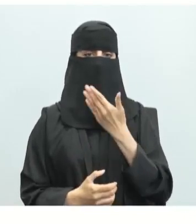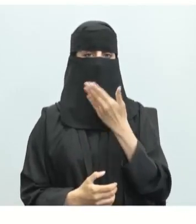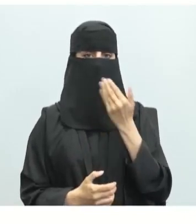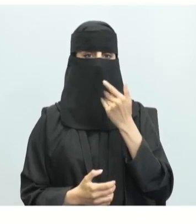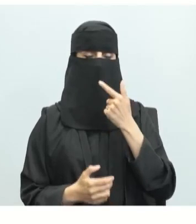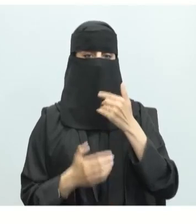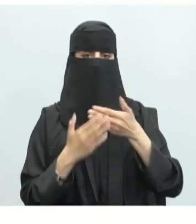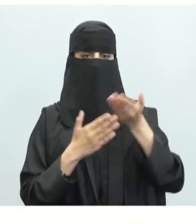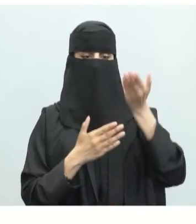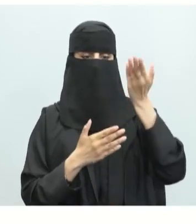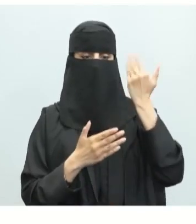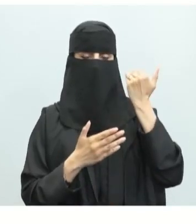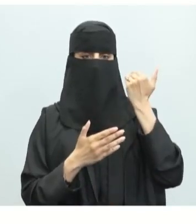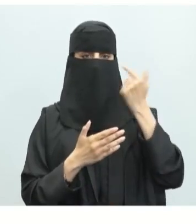يعود.